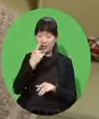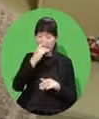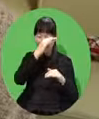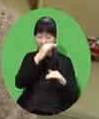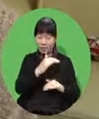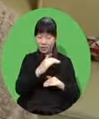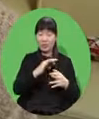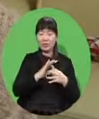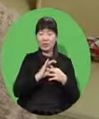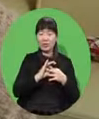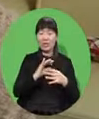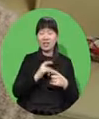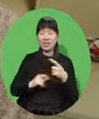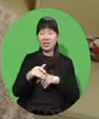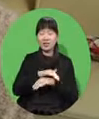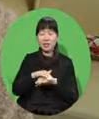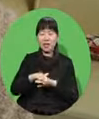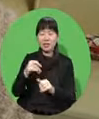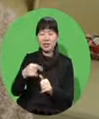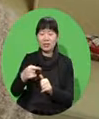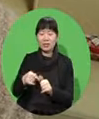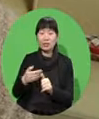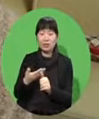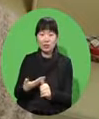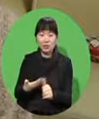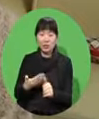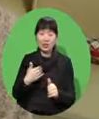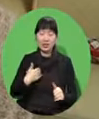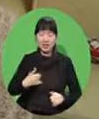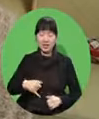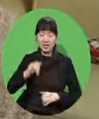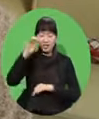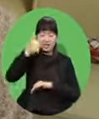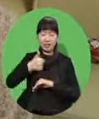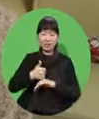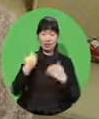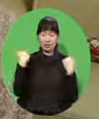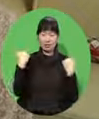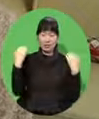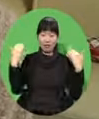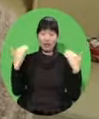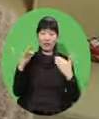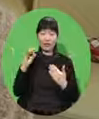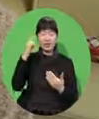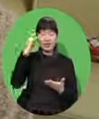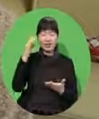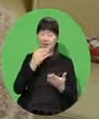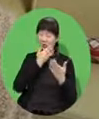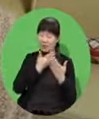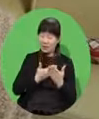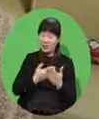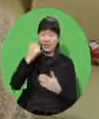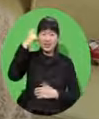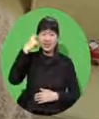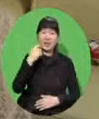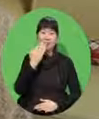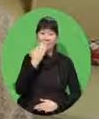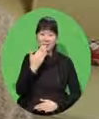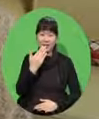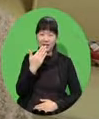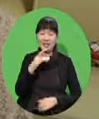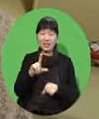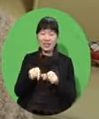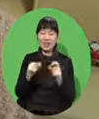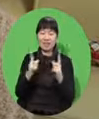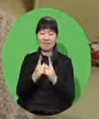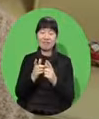걸 통해서 더 잘 교육시켜서 우리 아이가 나중에 좀 더 돈의 가치를 소중한 걸 느낄 수 있는